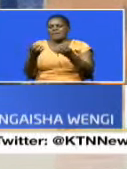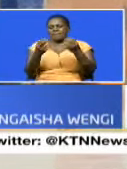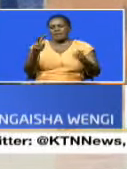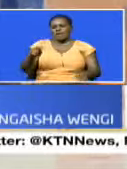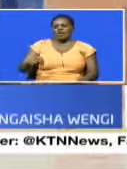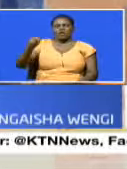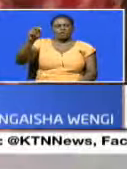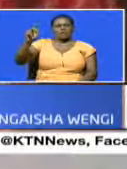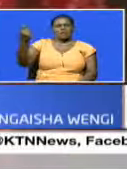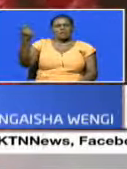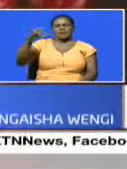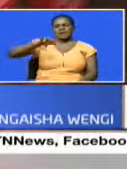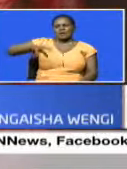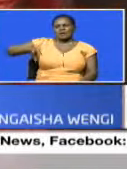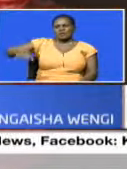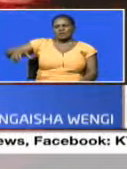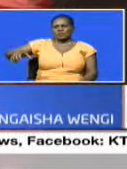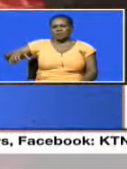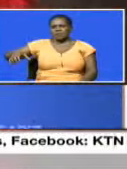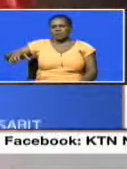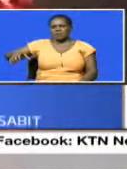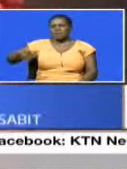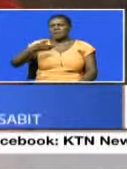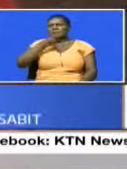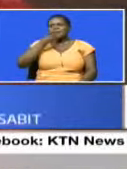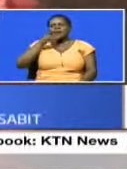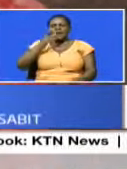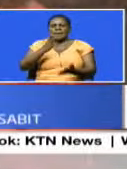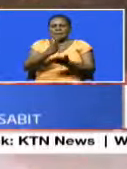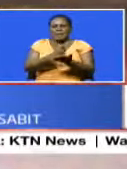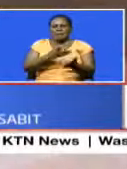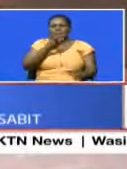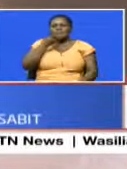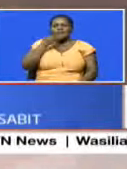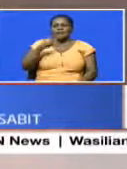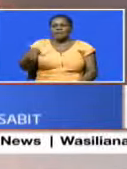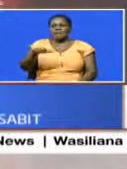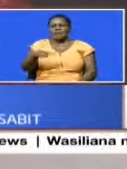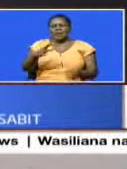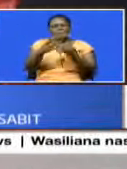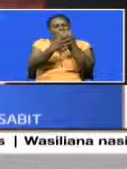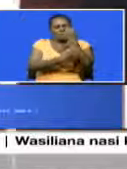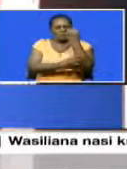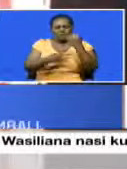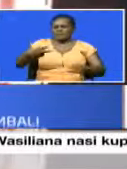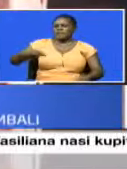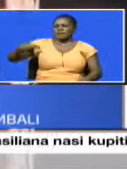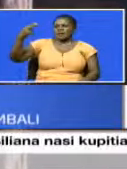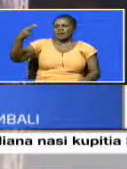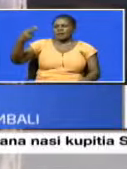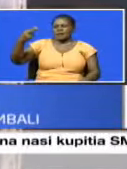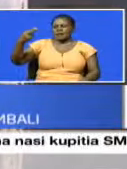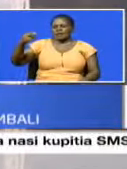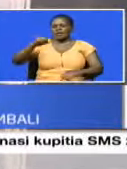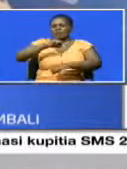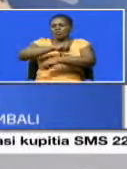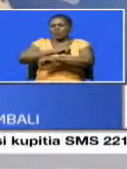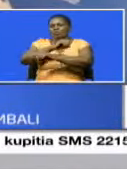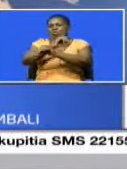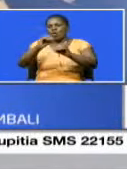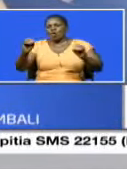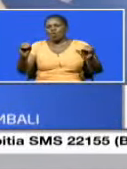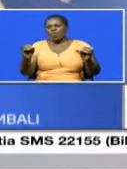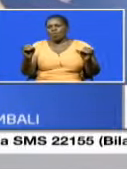northern Kenya counties, the arid and semi-arid regions, poverty level here is very high. Illiteracy is very high.